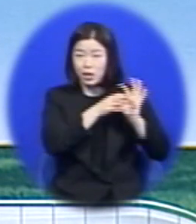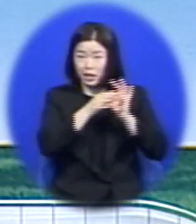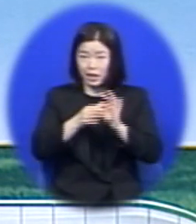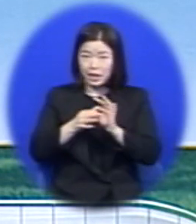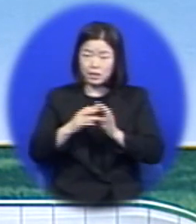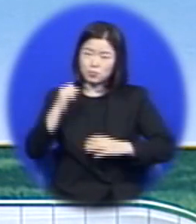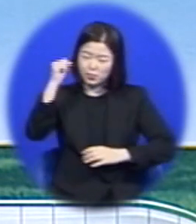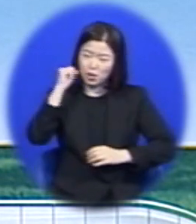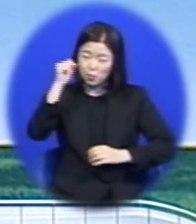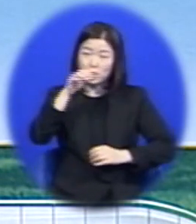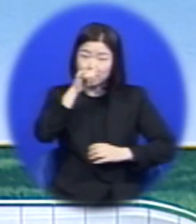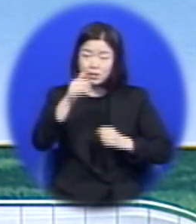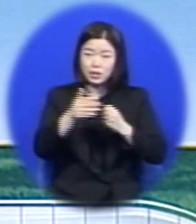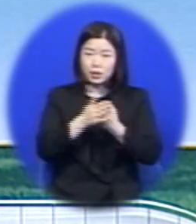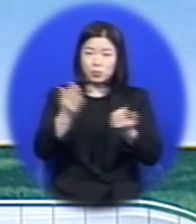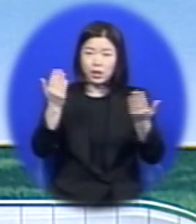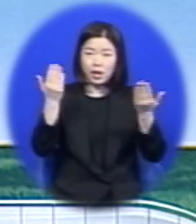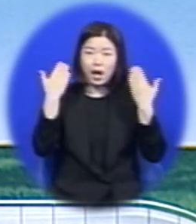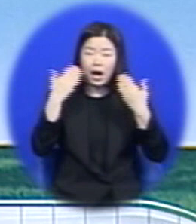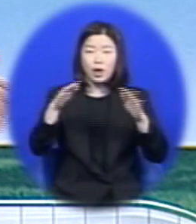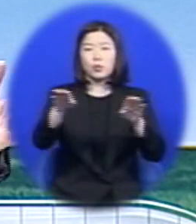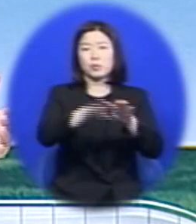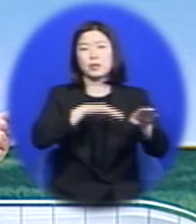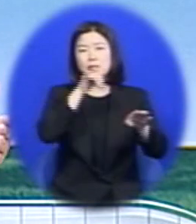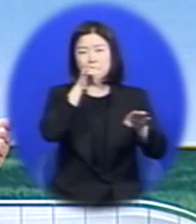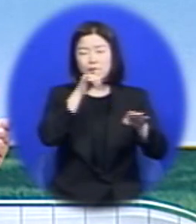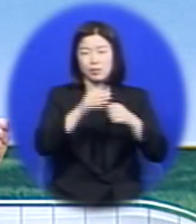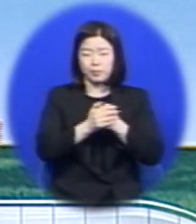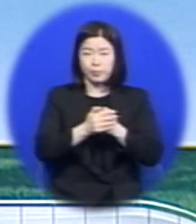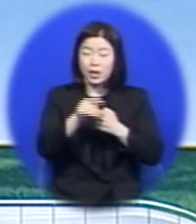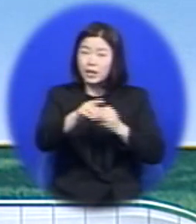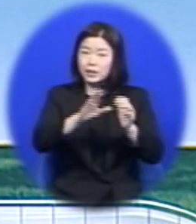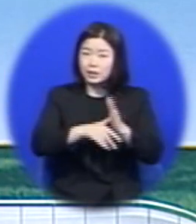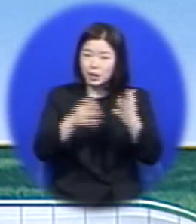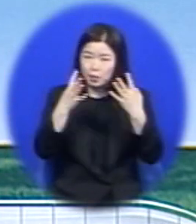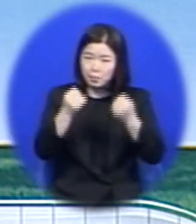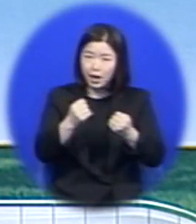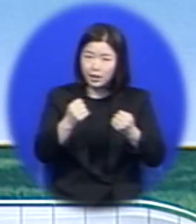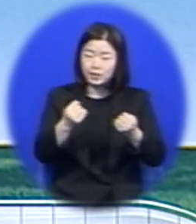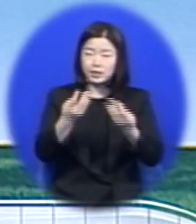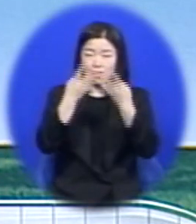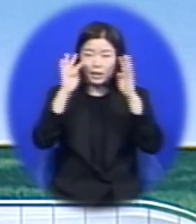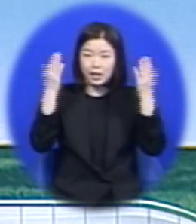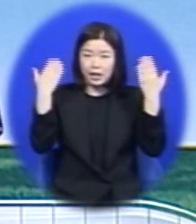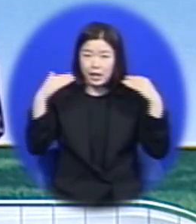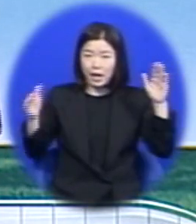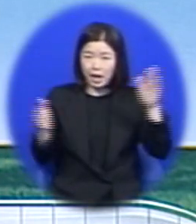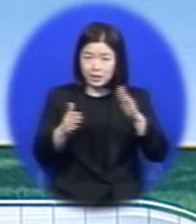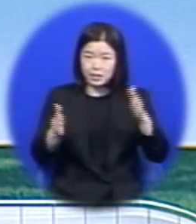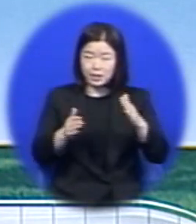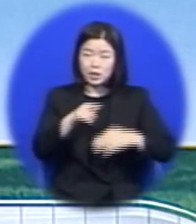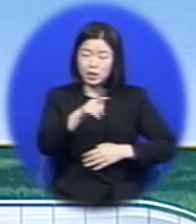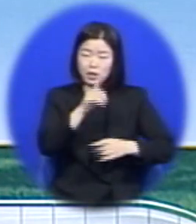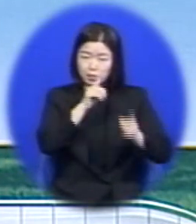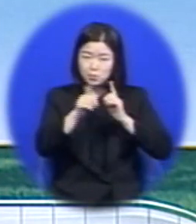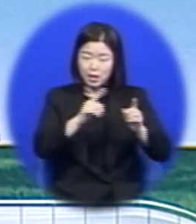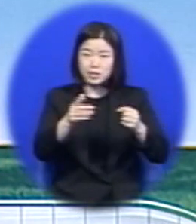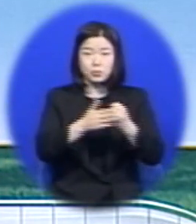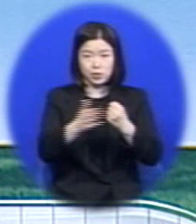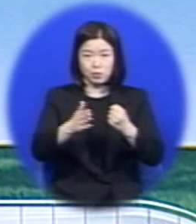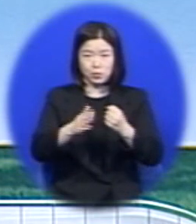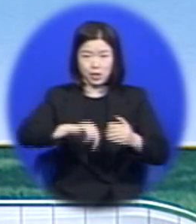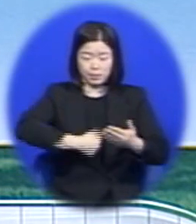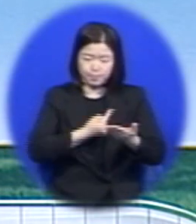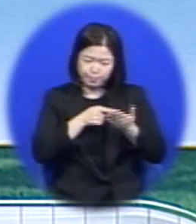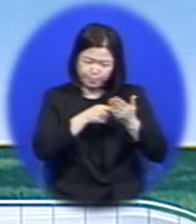있었습니다. 그런데 그때 많은 대학생들이 교회가 이 말씀으로 독재 정권을